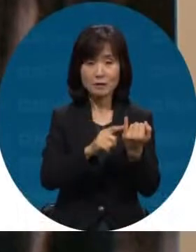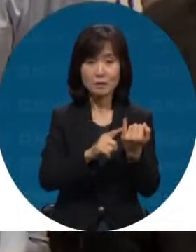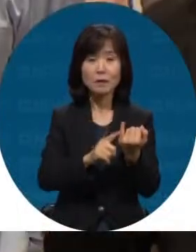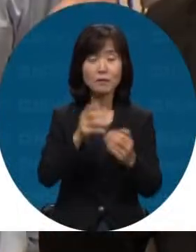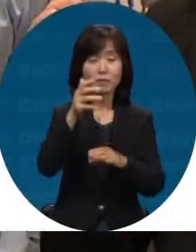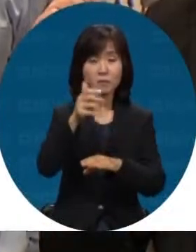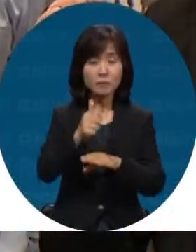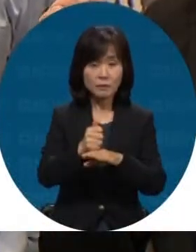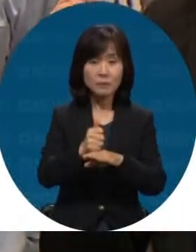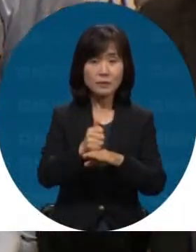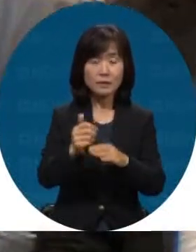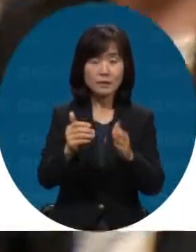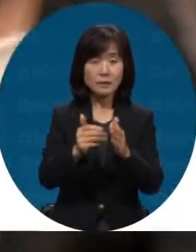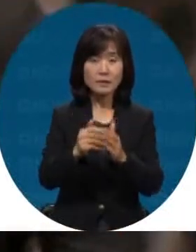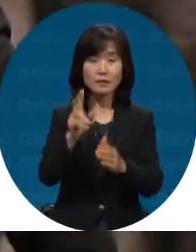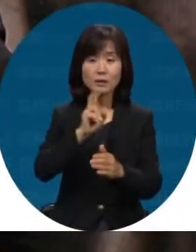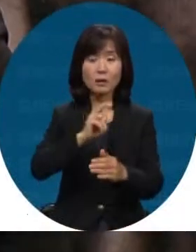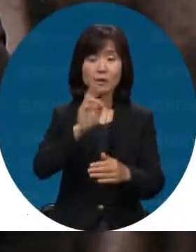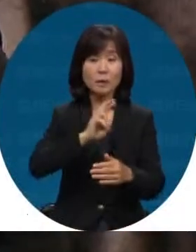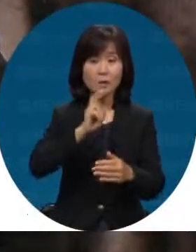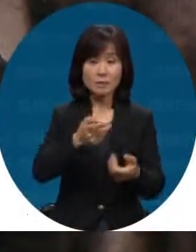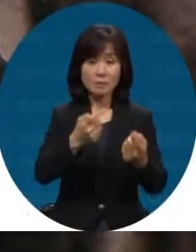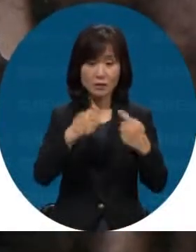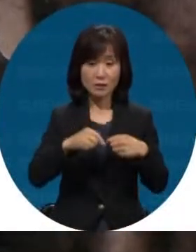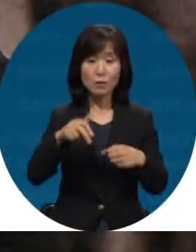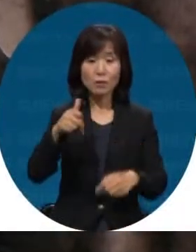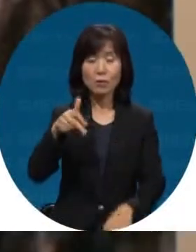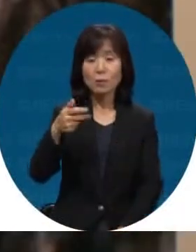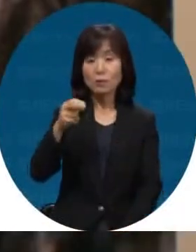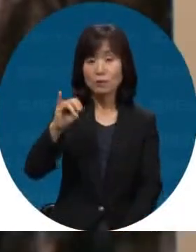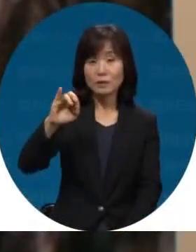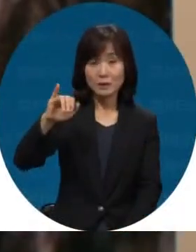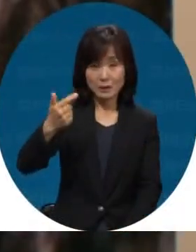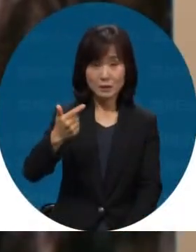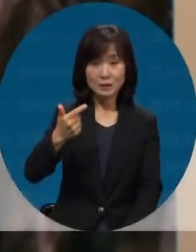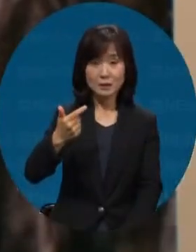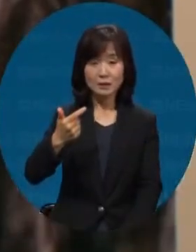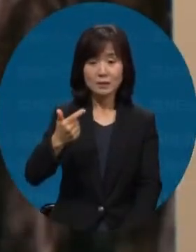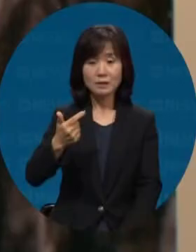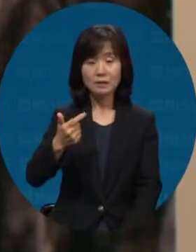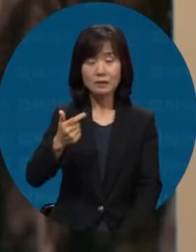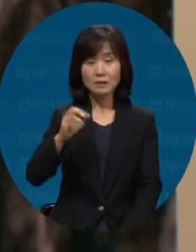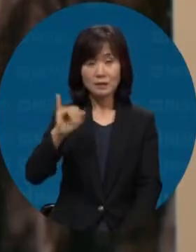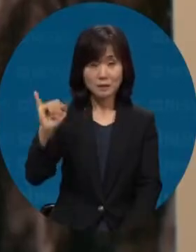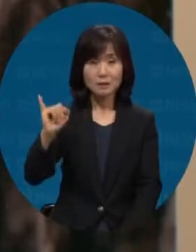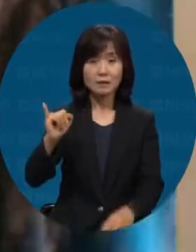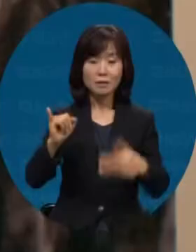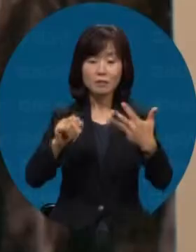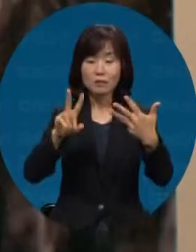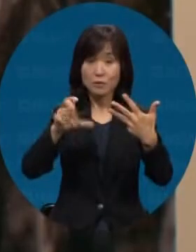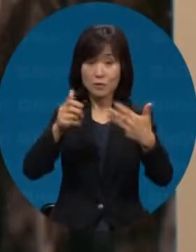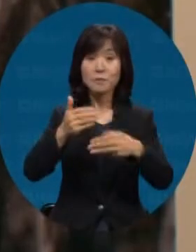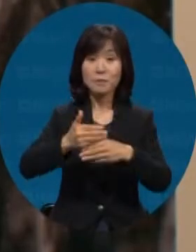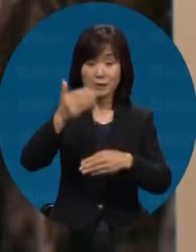영화 코코순이는 오는 8월 25일 개봉해 관객들과 만납니다. EBS 뉴스 황대현입니다.